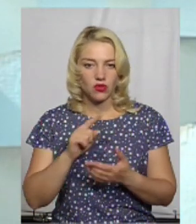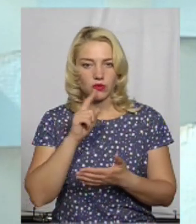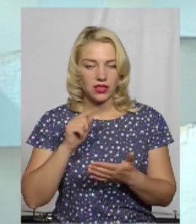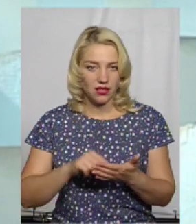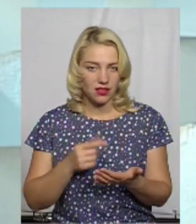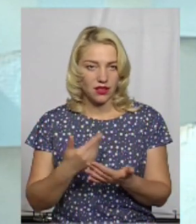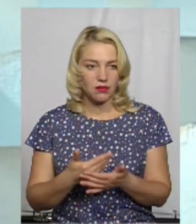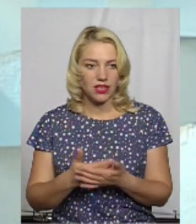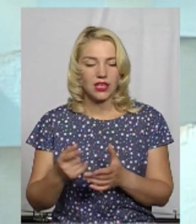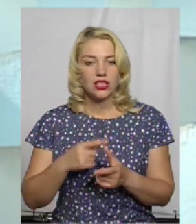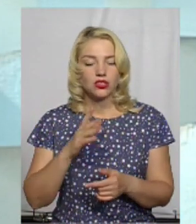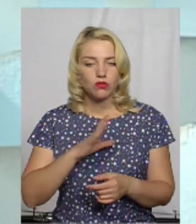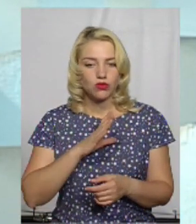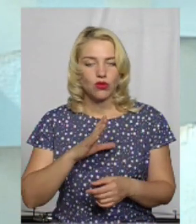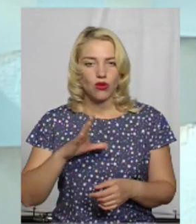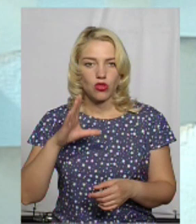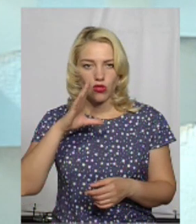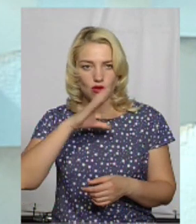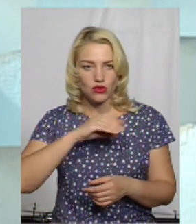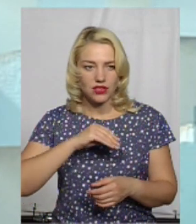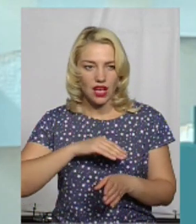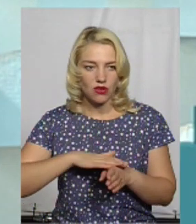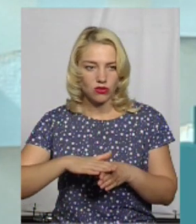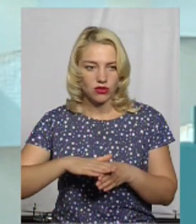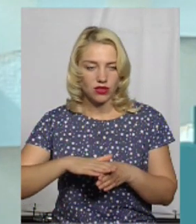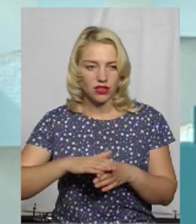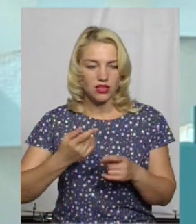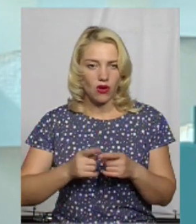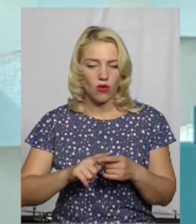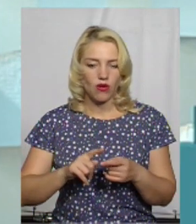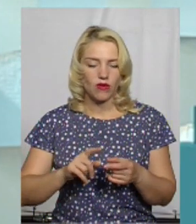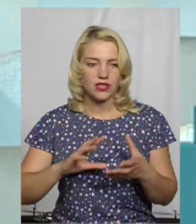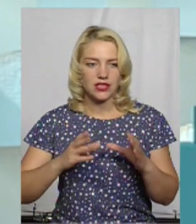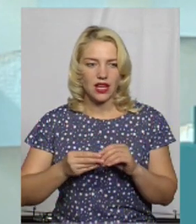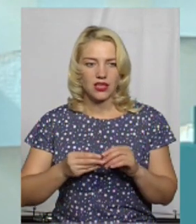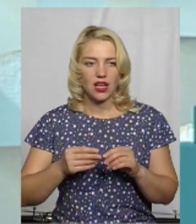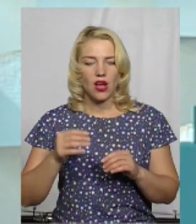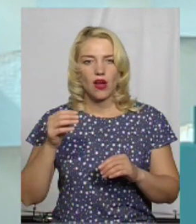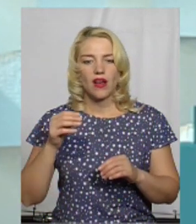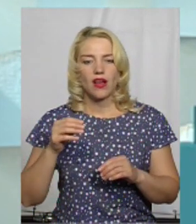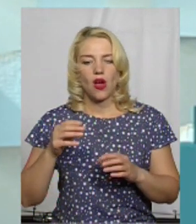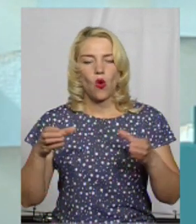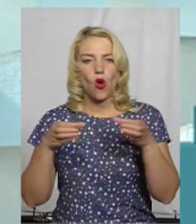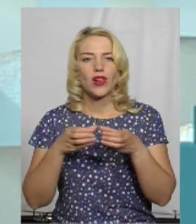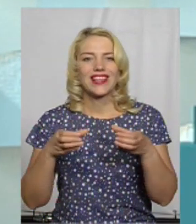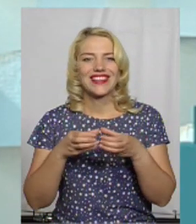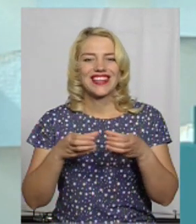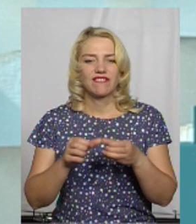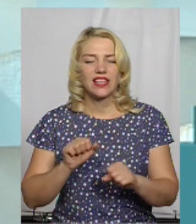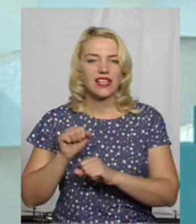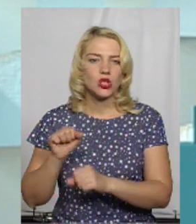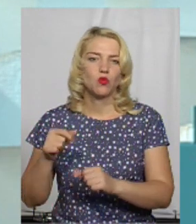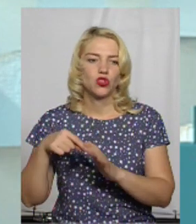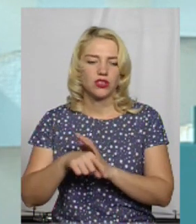Наприклад, чи було досягнуто ось цього такого загальноприйнятого відсотку колективного імунітету щодо кору. Це